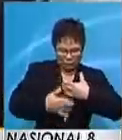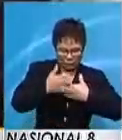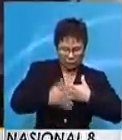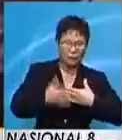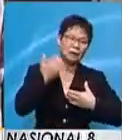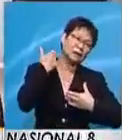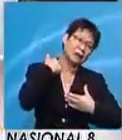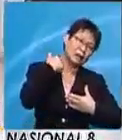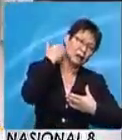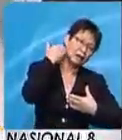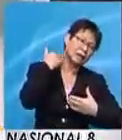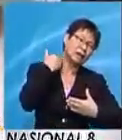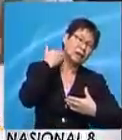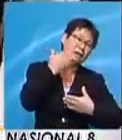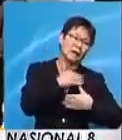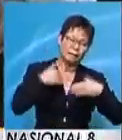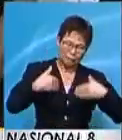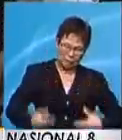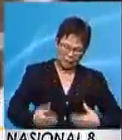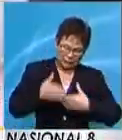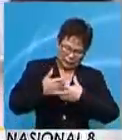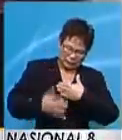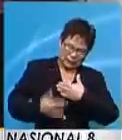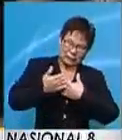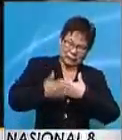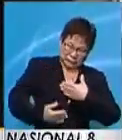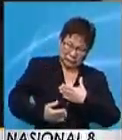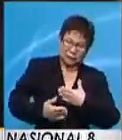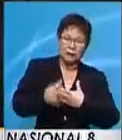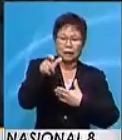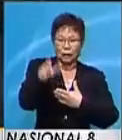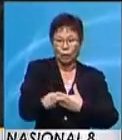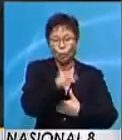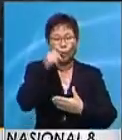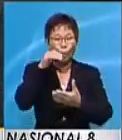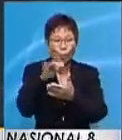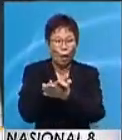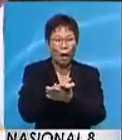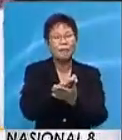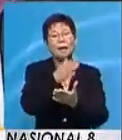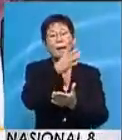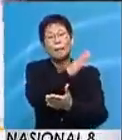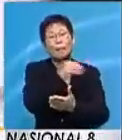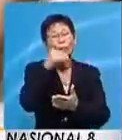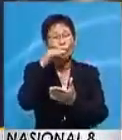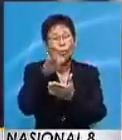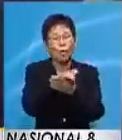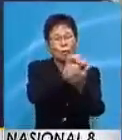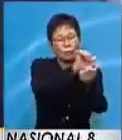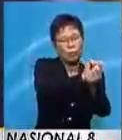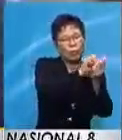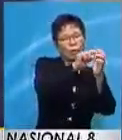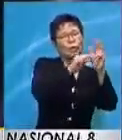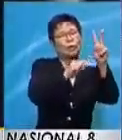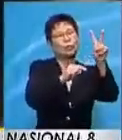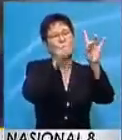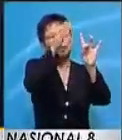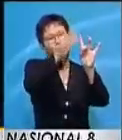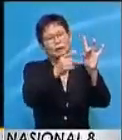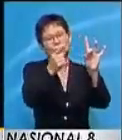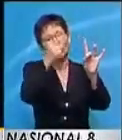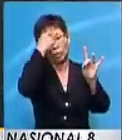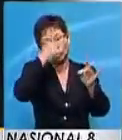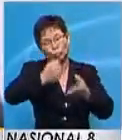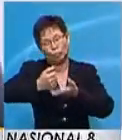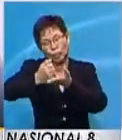bahagian leher dan tubuh mangsa. Ekoran itu tertuduh dan isterinya yang juga ibu mangsa direman sejak 28 Januari lepas